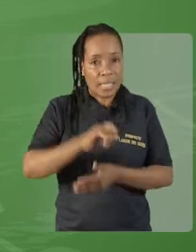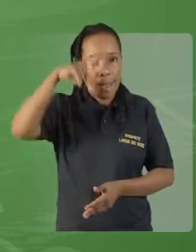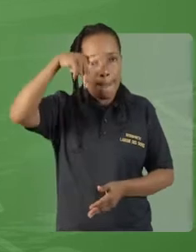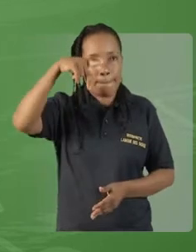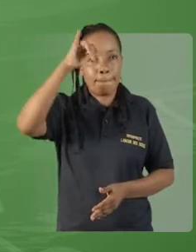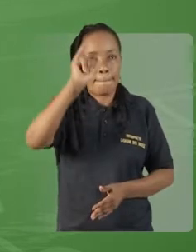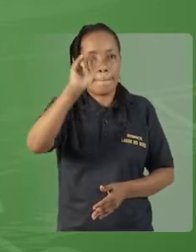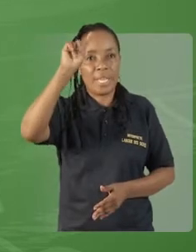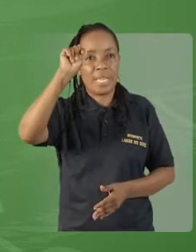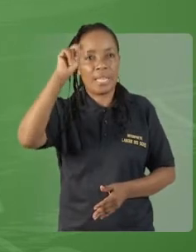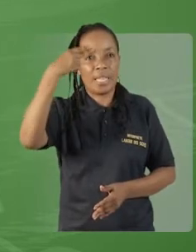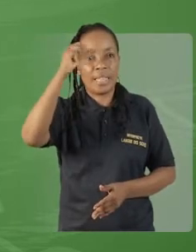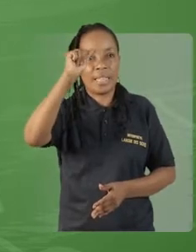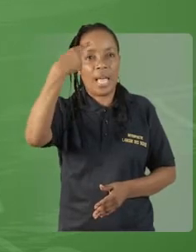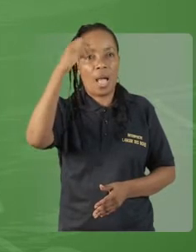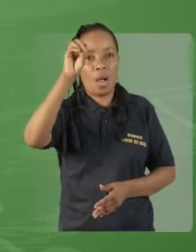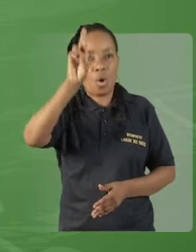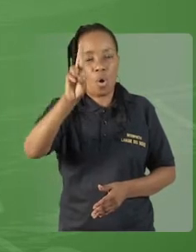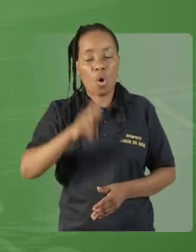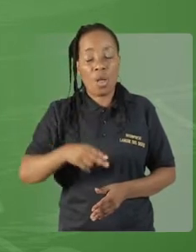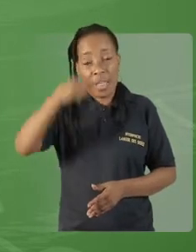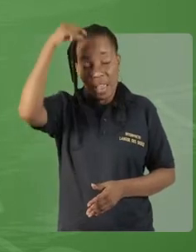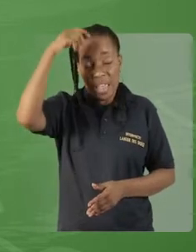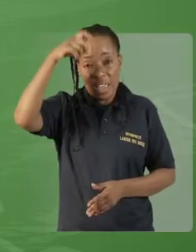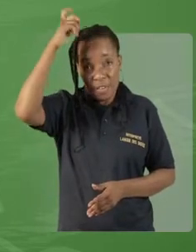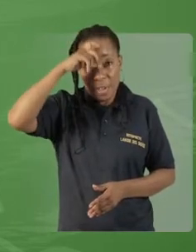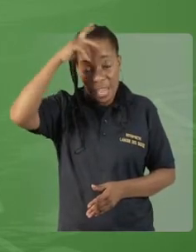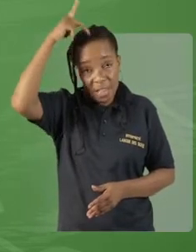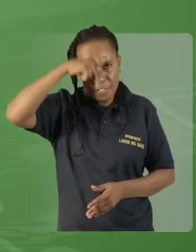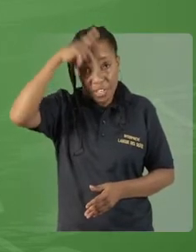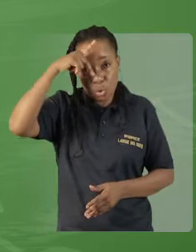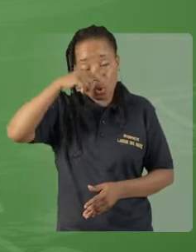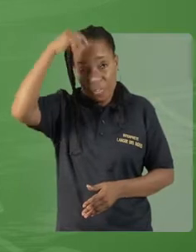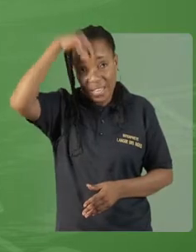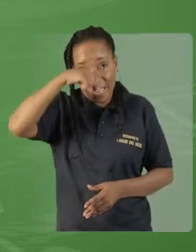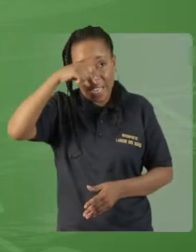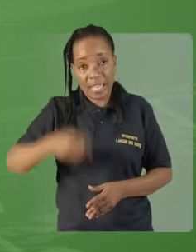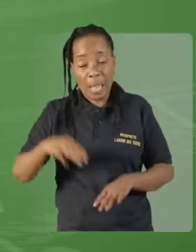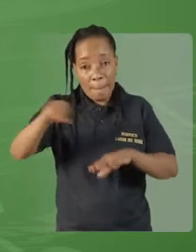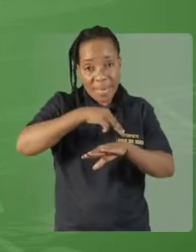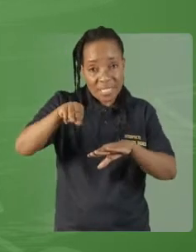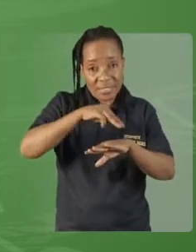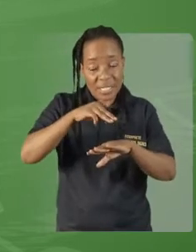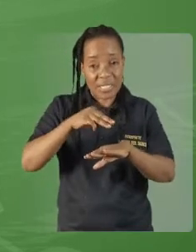Samos, philosophe grec mathématicien de l'Antiquité, que nous devons cette définition.